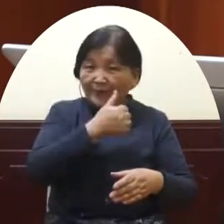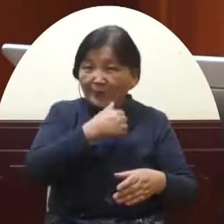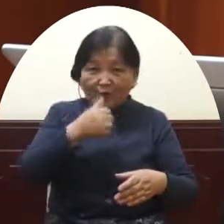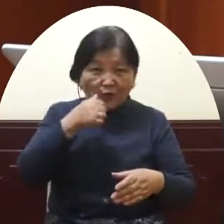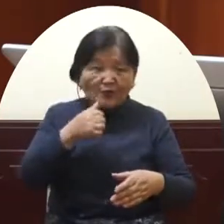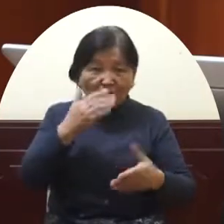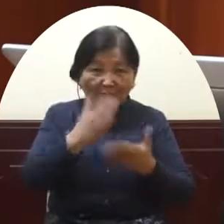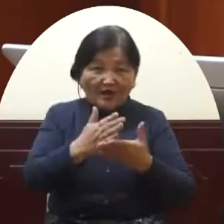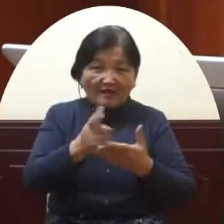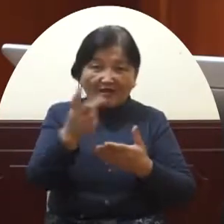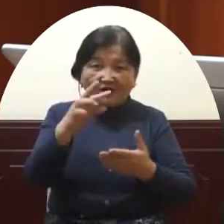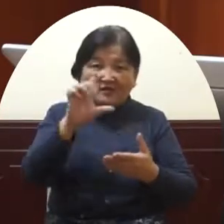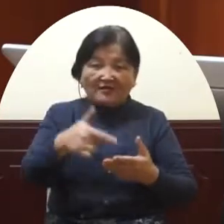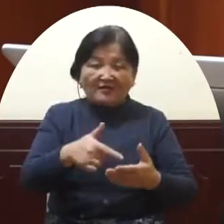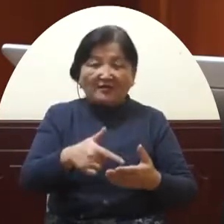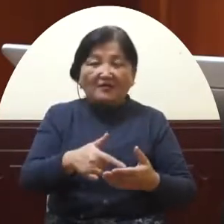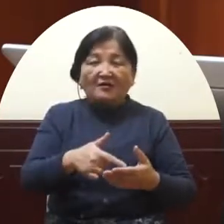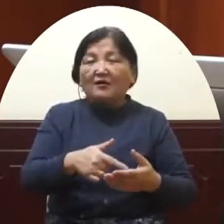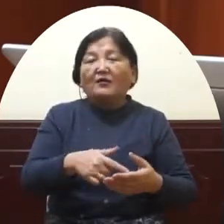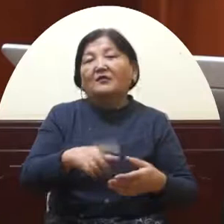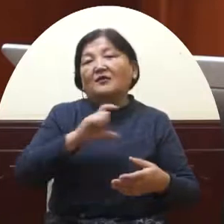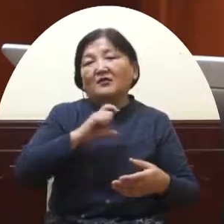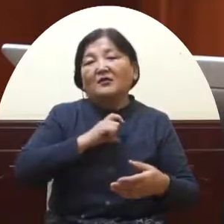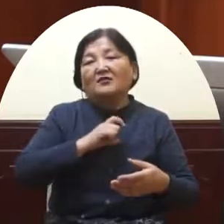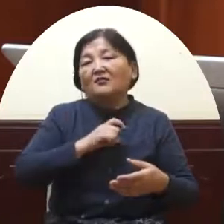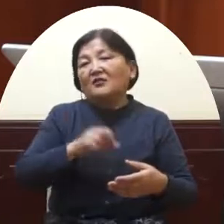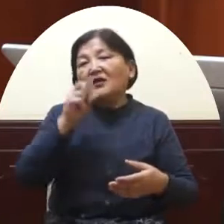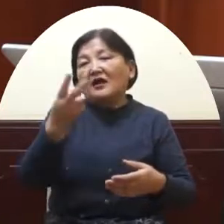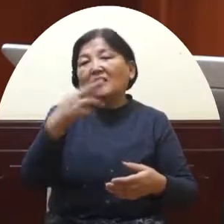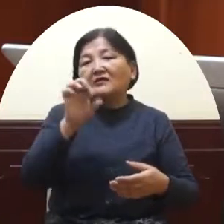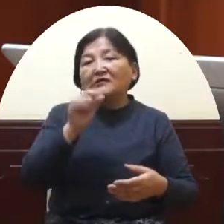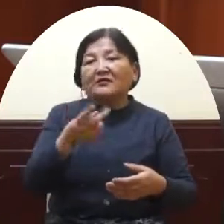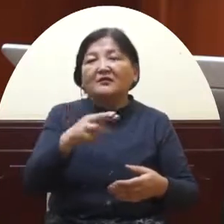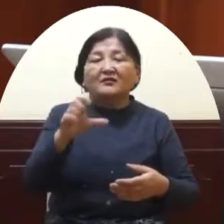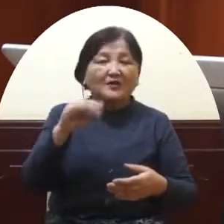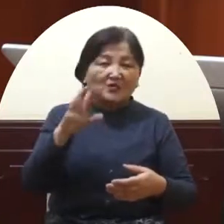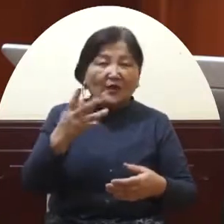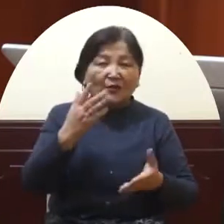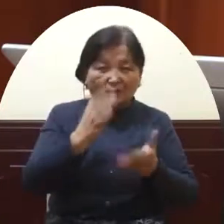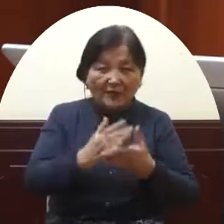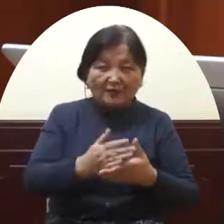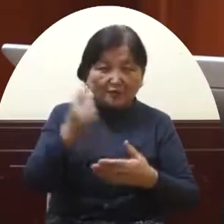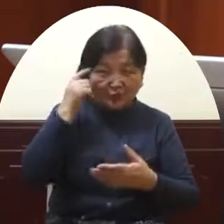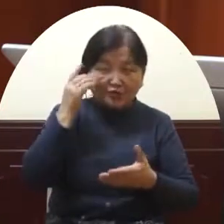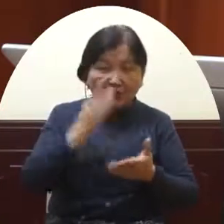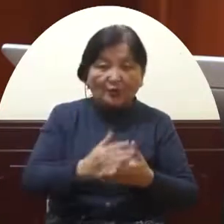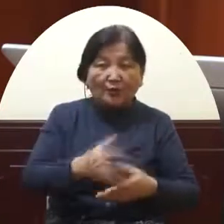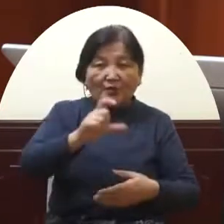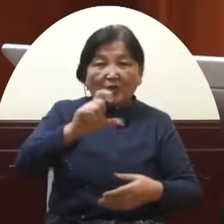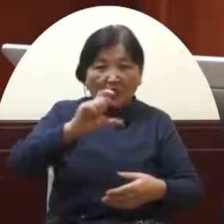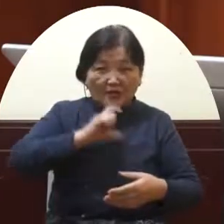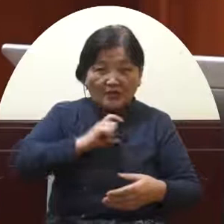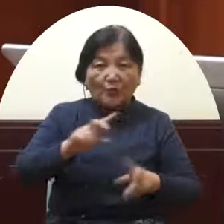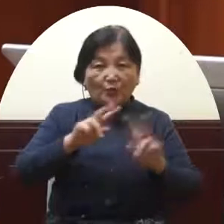Энэ их нь өөрөө алдагдана. Тэгэхээр сонгуулийн ерөнхийлөгчөөр энэ асуудал дээр бас байр сууриа илэрхийлнэ гэж би бол итгэж байна. Бас хүн эрхийн үндэсний комисс